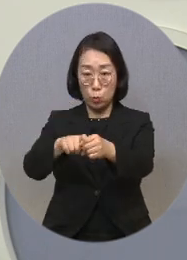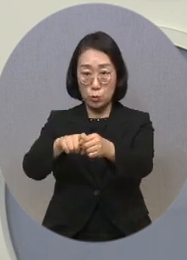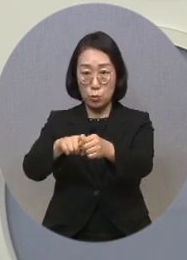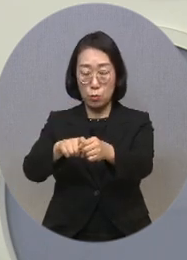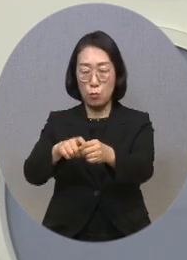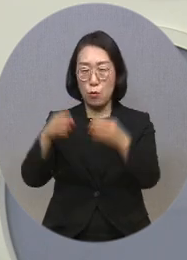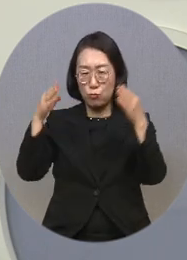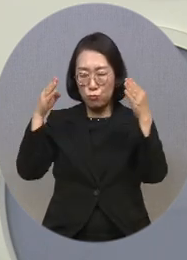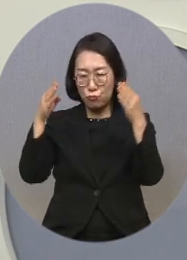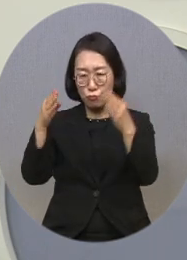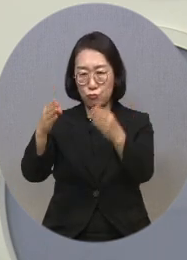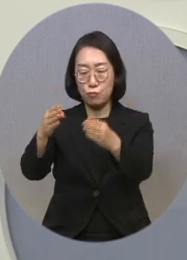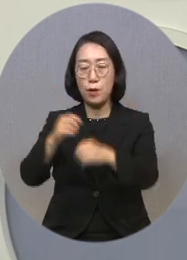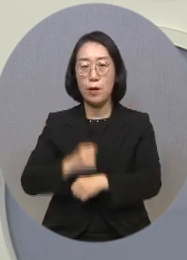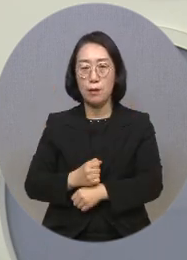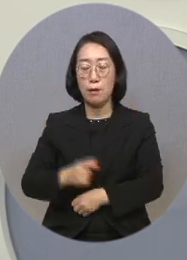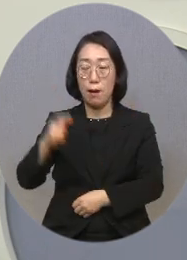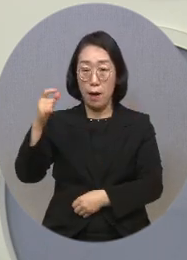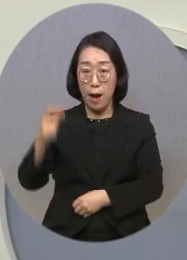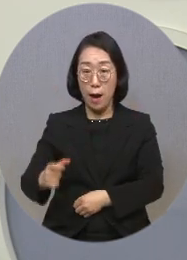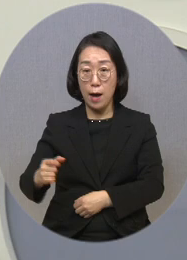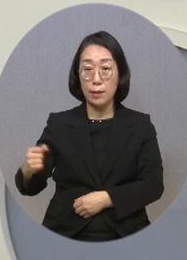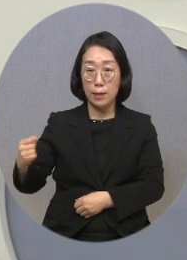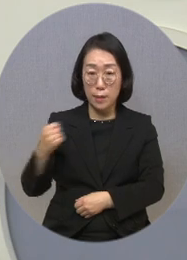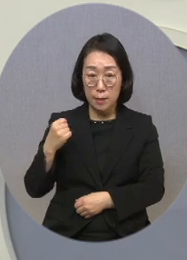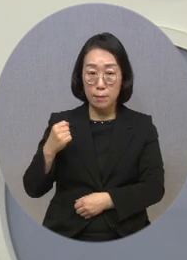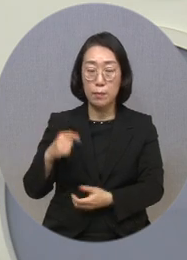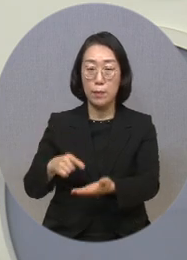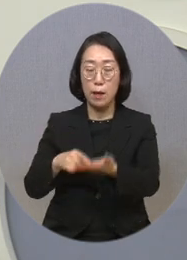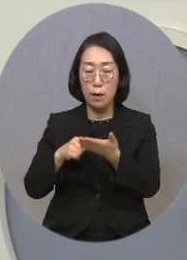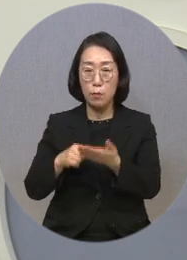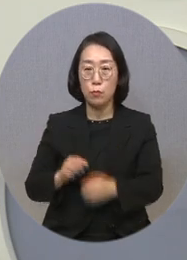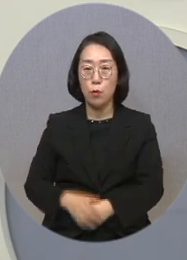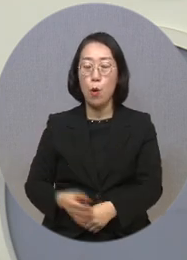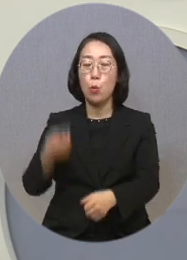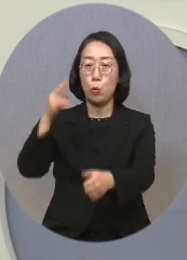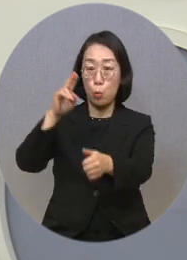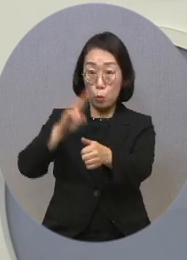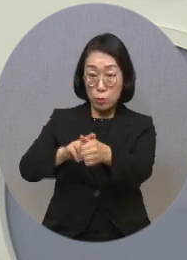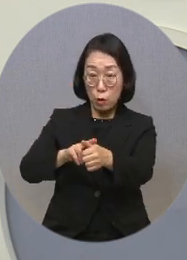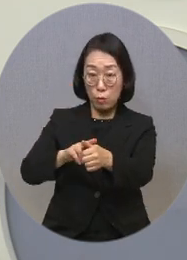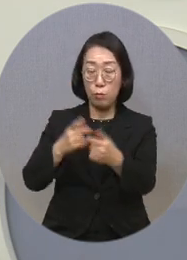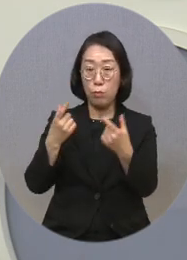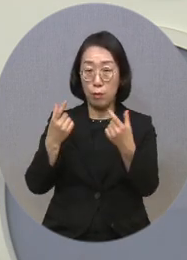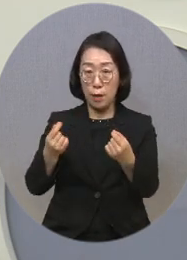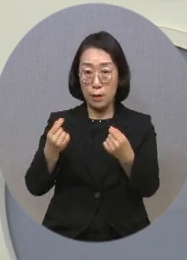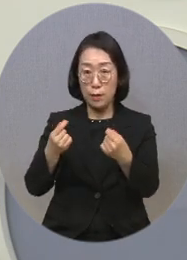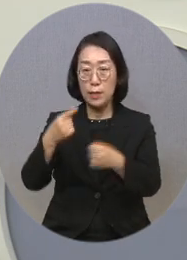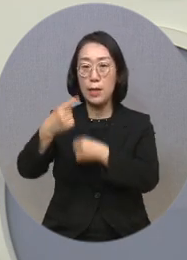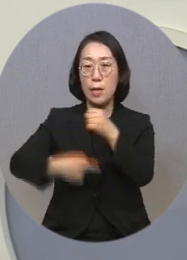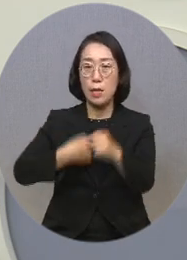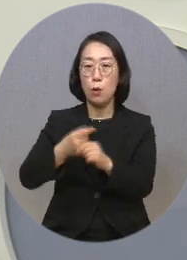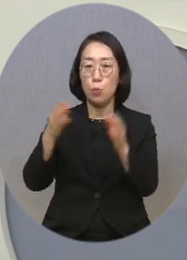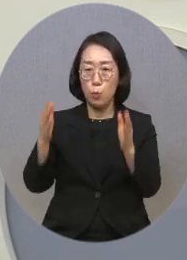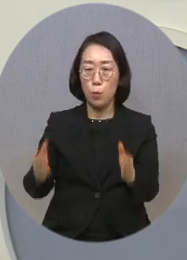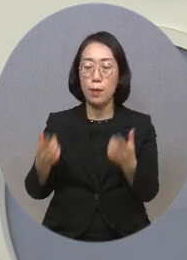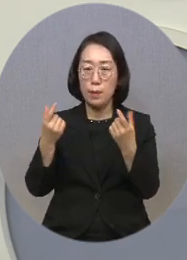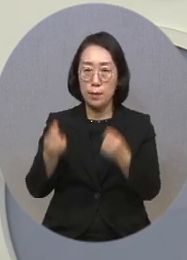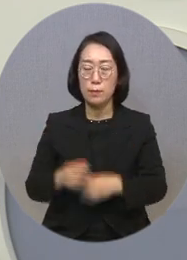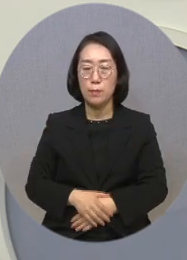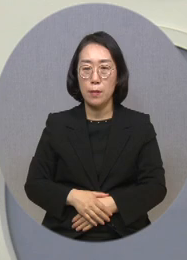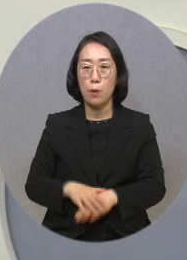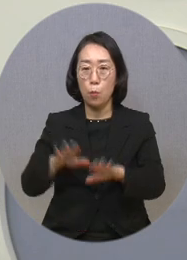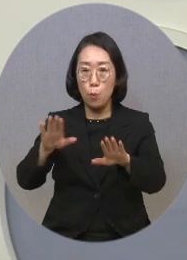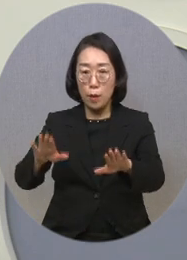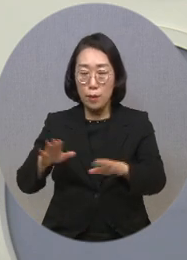굉장히 돌진해가는 강한 기운을 가지고 있는 도전의 해다 이렇게 생각할 수 있습니다. 네. 그래서